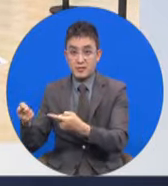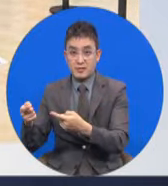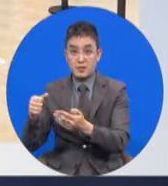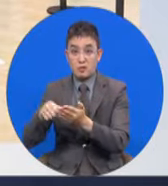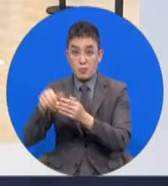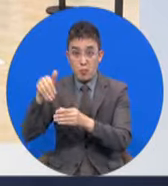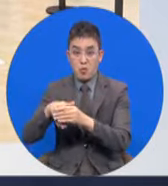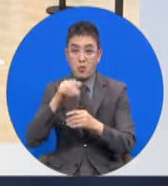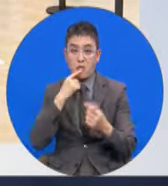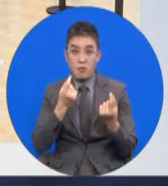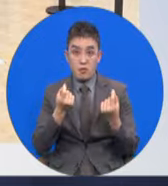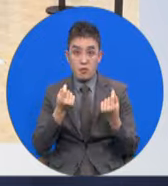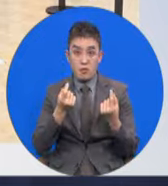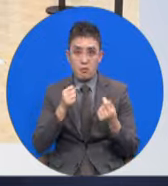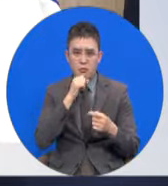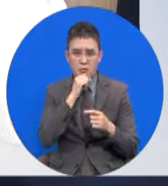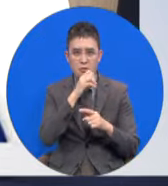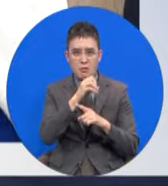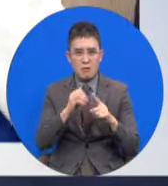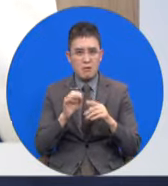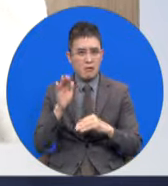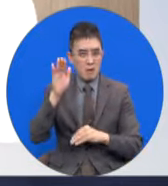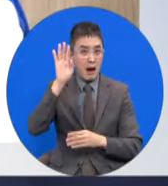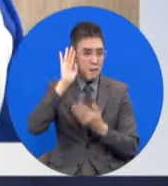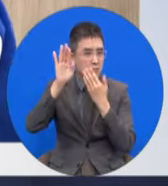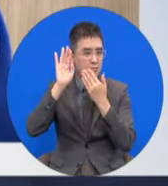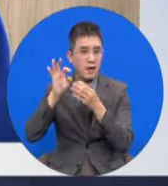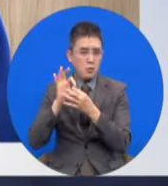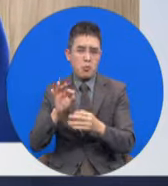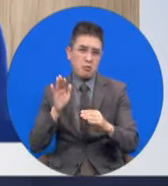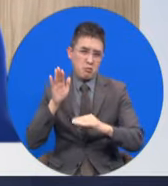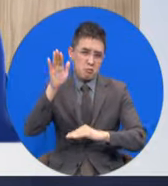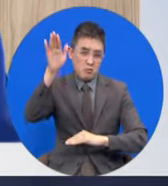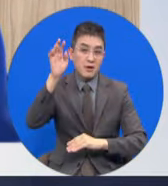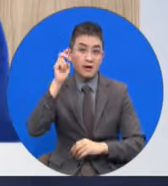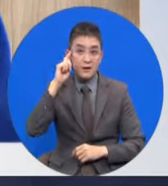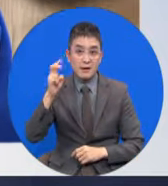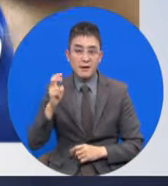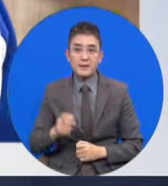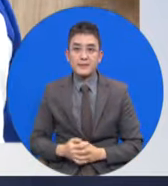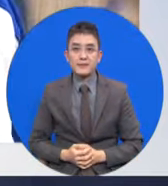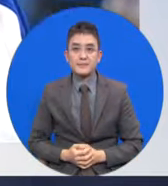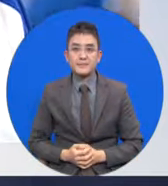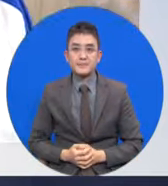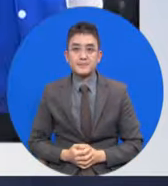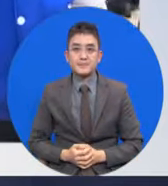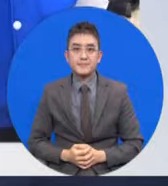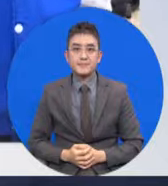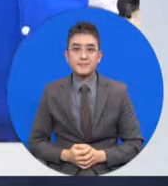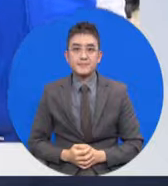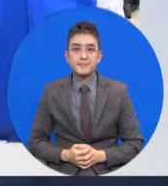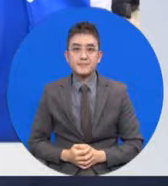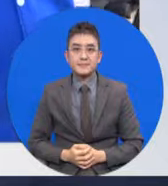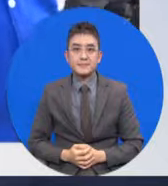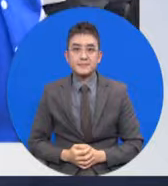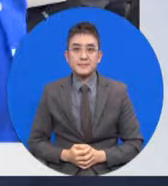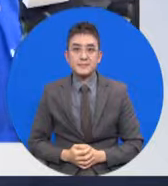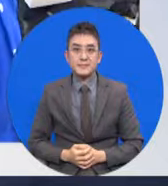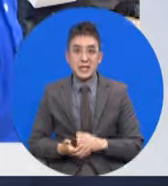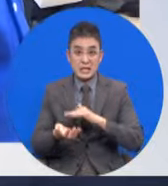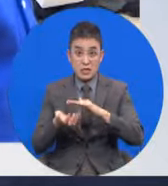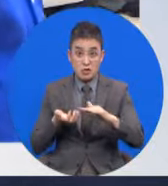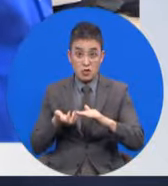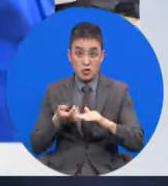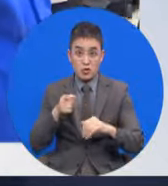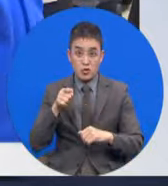없는 거고요. 앞으로도 투표율이 계속 높아질 것 같습니다. 현재 이제 아까 김영주 전 의원님 말씀해 주셨지만은 사전